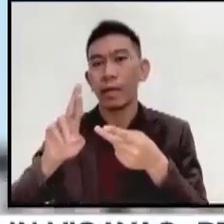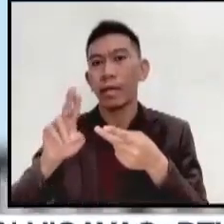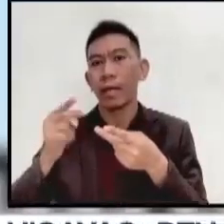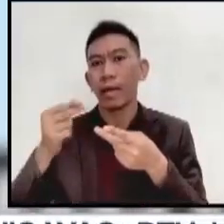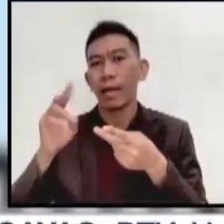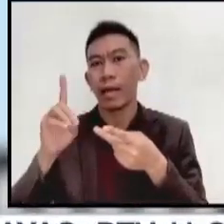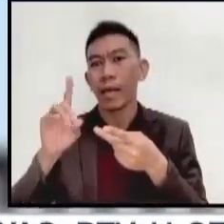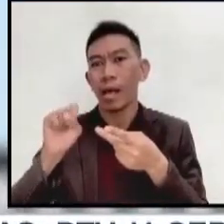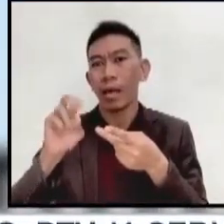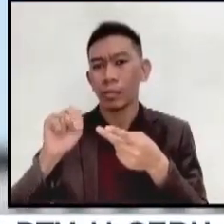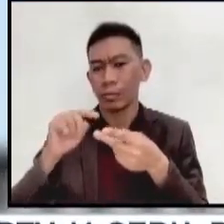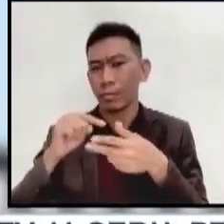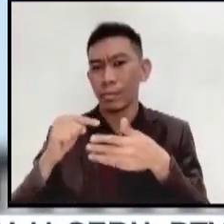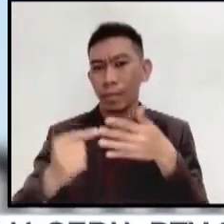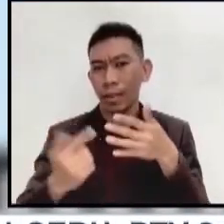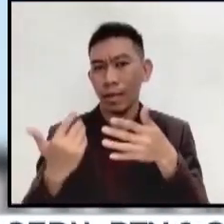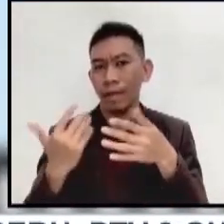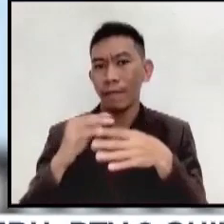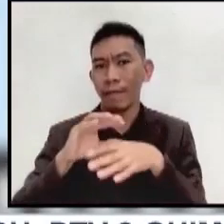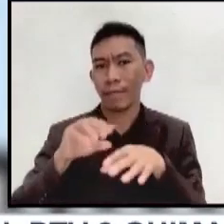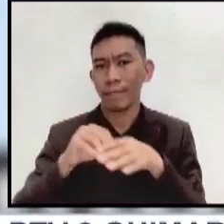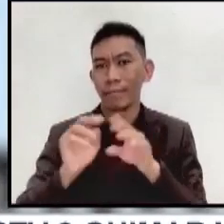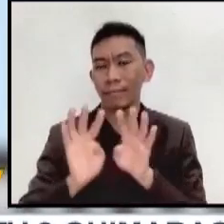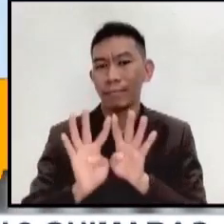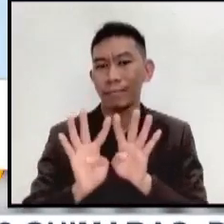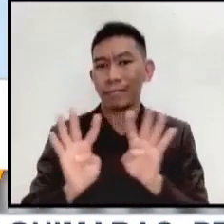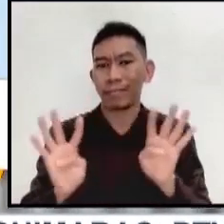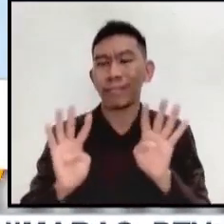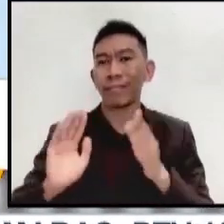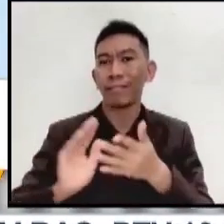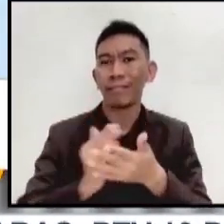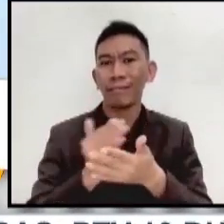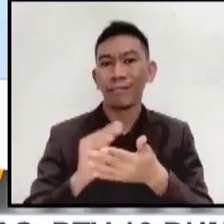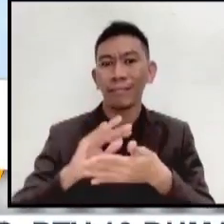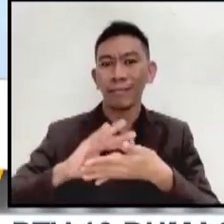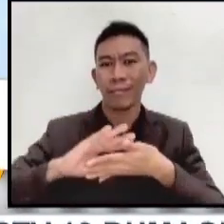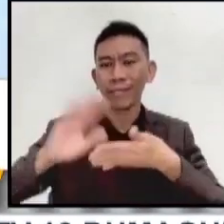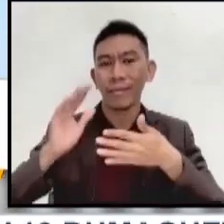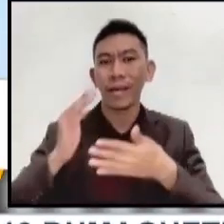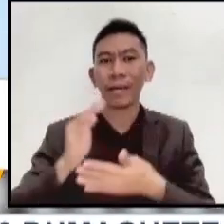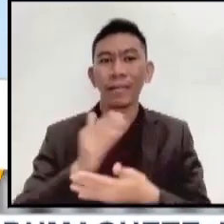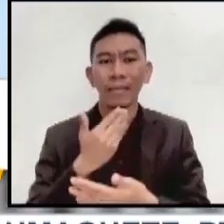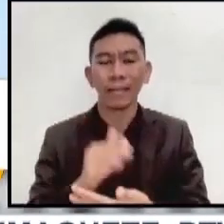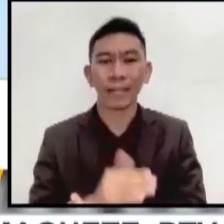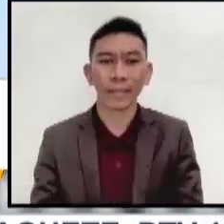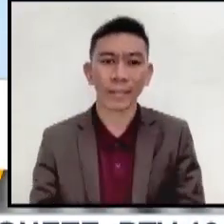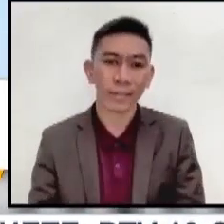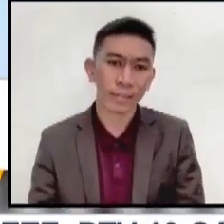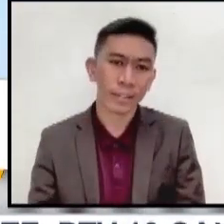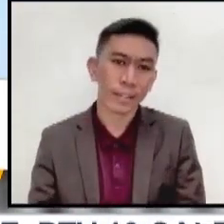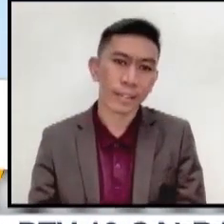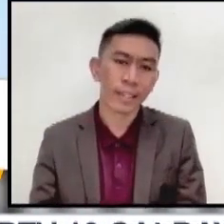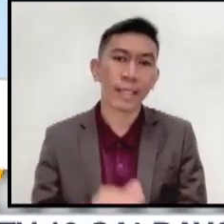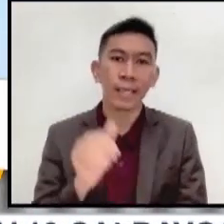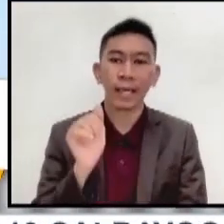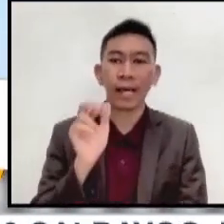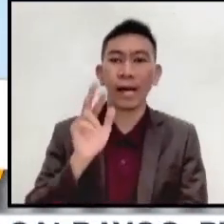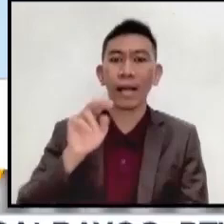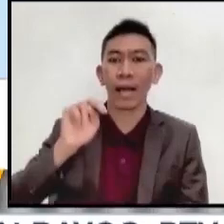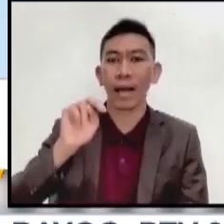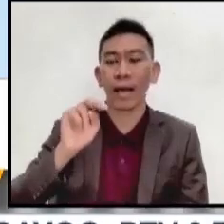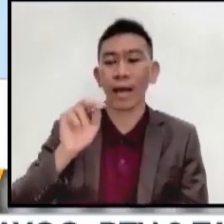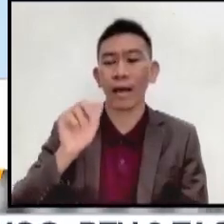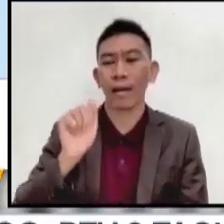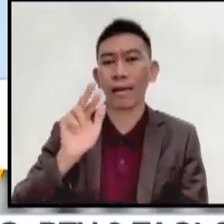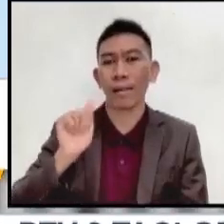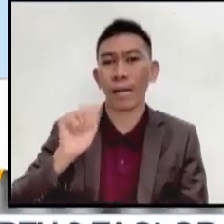Hot topic ang naging live performance ng singers na sina Mariah Carey at Jennifer Hudson at Ariana Grande na remix version ng kantang Oh